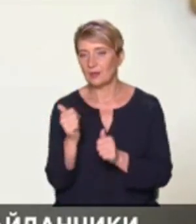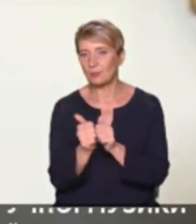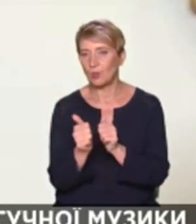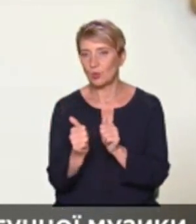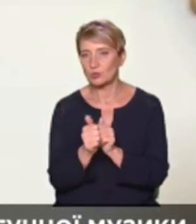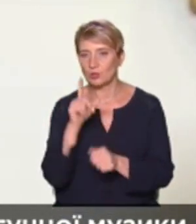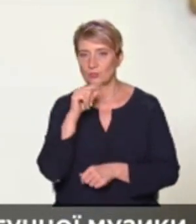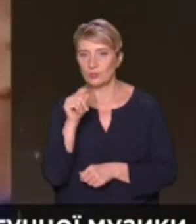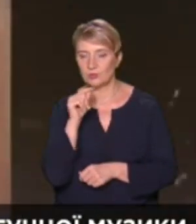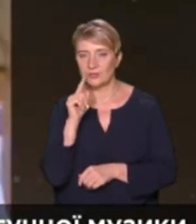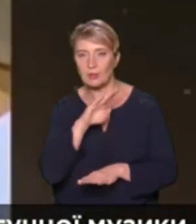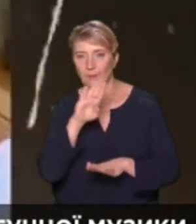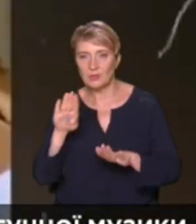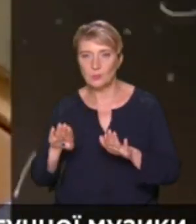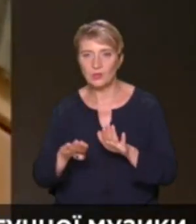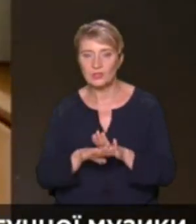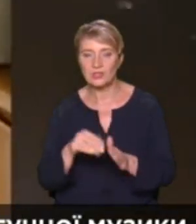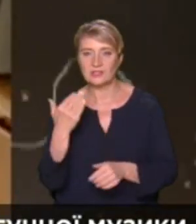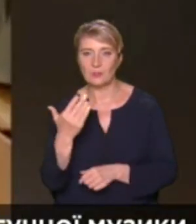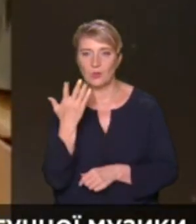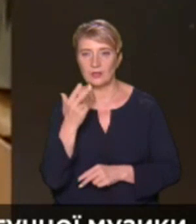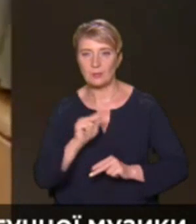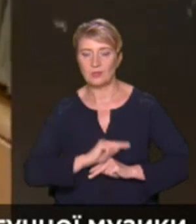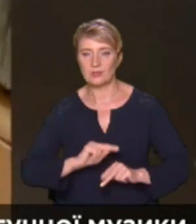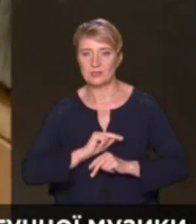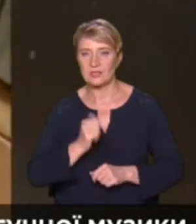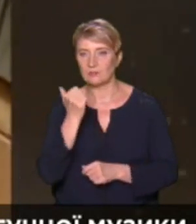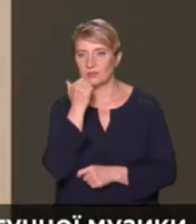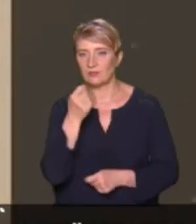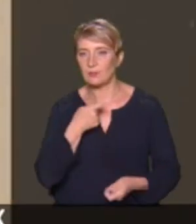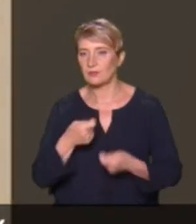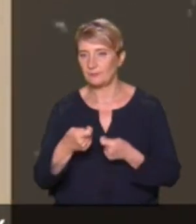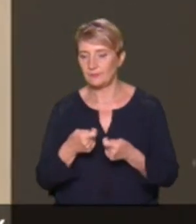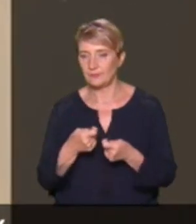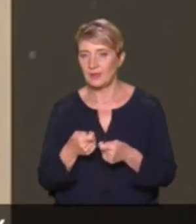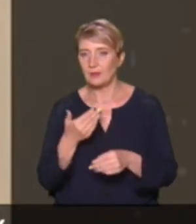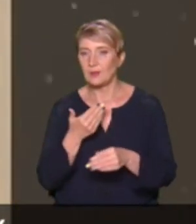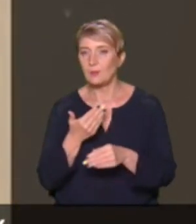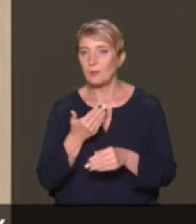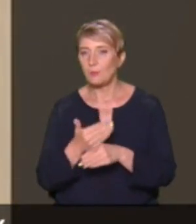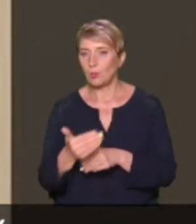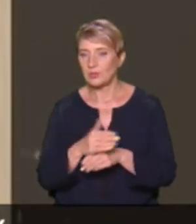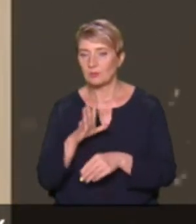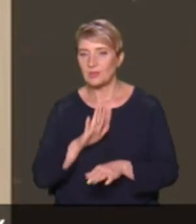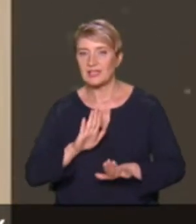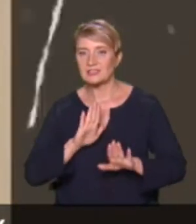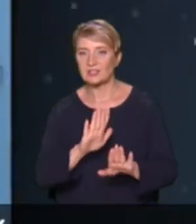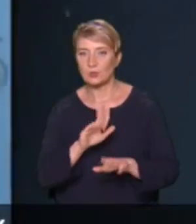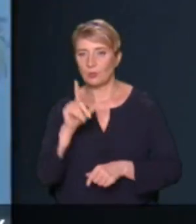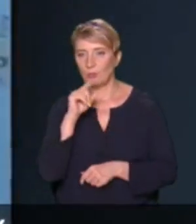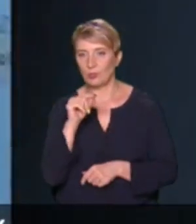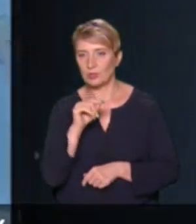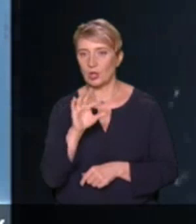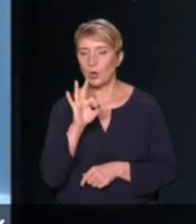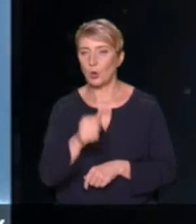диктатором. Підпорядковувався йому, коли той працював у кремлівській адміністрації. Потім був заступником Путіна, очільника ФСБ.